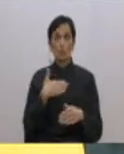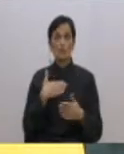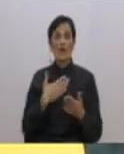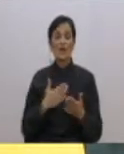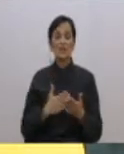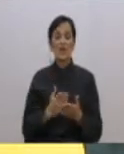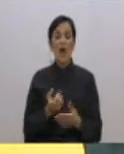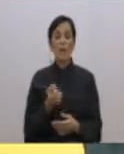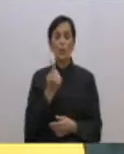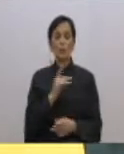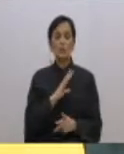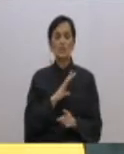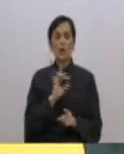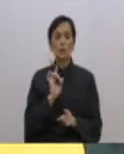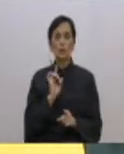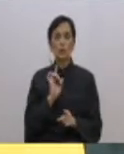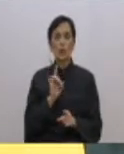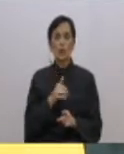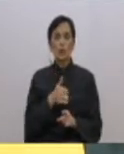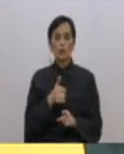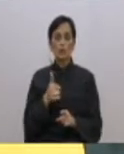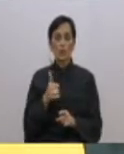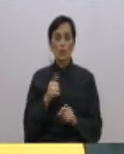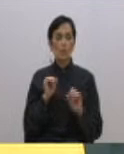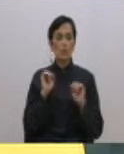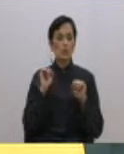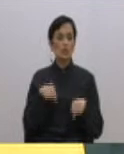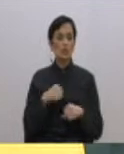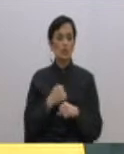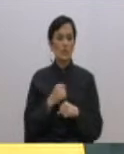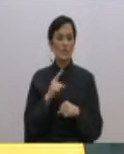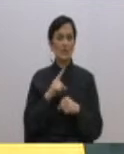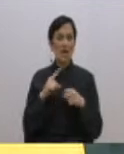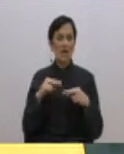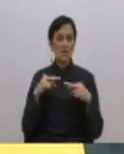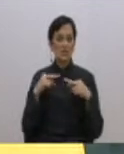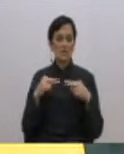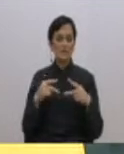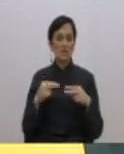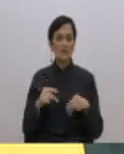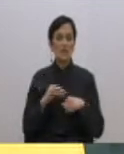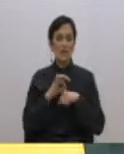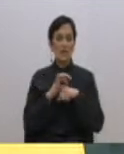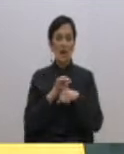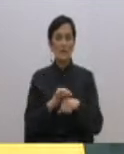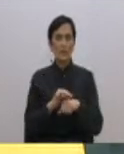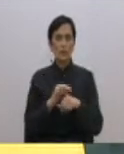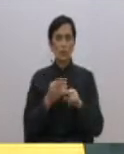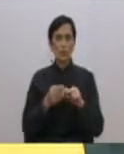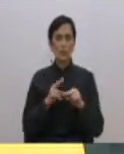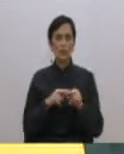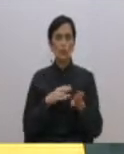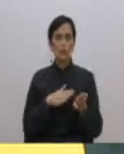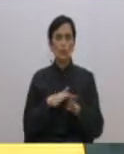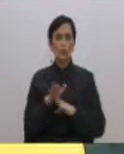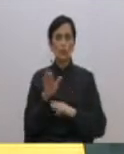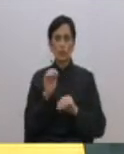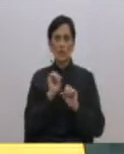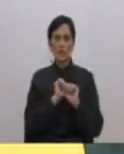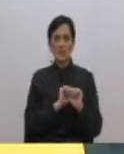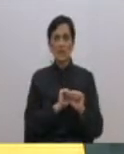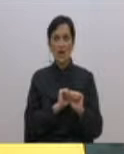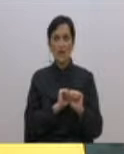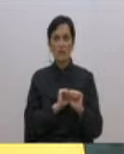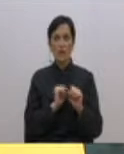იყო ესეთი, რომ როგორ მოვახერხოთ რა ცვლილებები გავატაროთ ისეთი, რომელიც სრულად დაიცავს